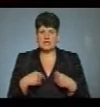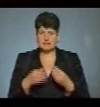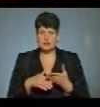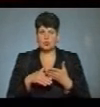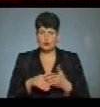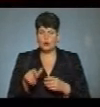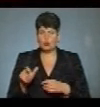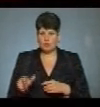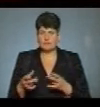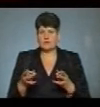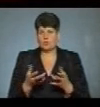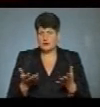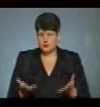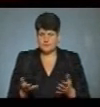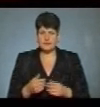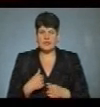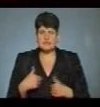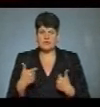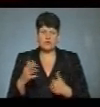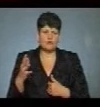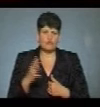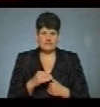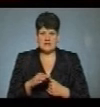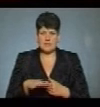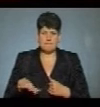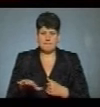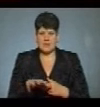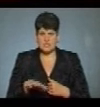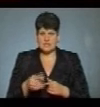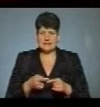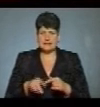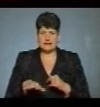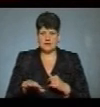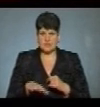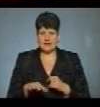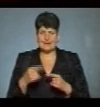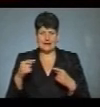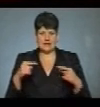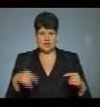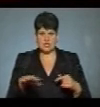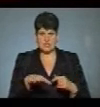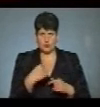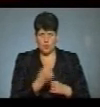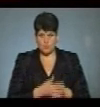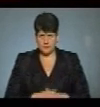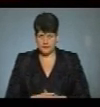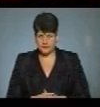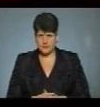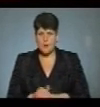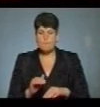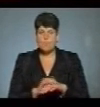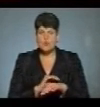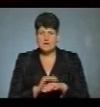разі необхідності. Я звертаюся до всіх мешканців цієї зони, а також мешканців інших територій області. Будь